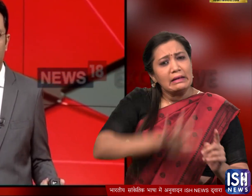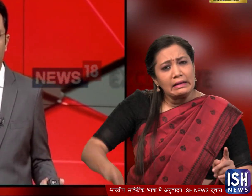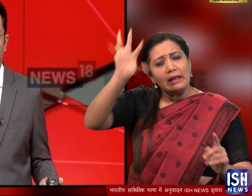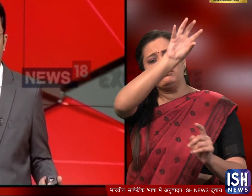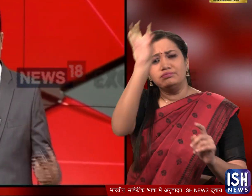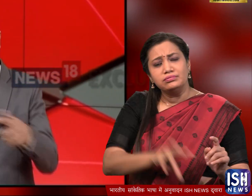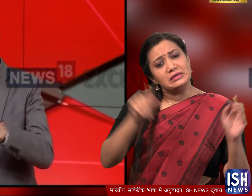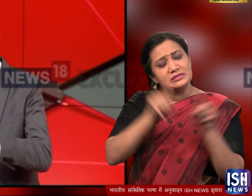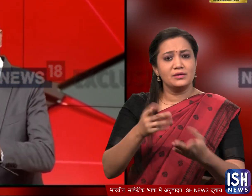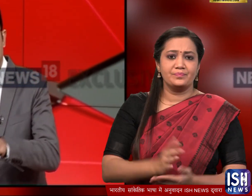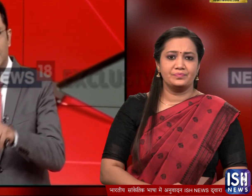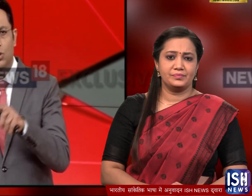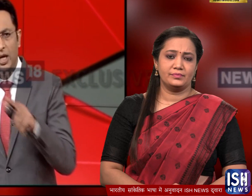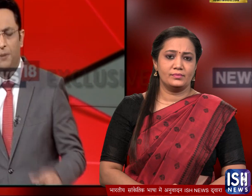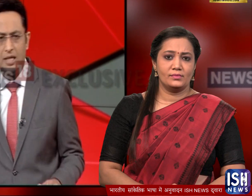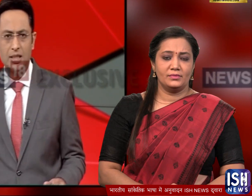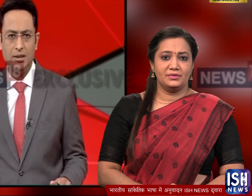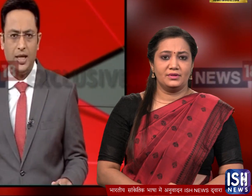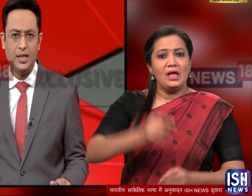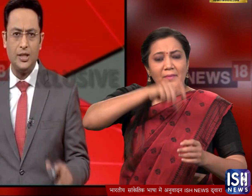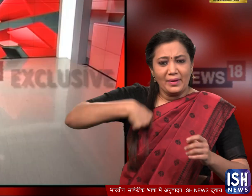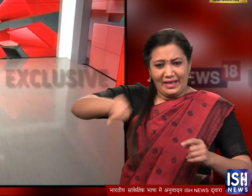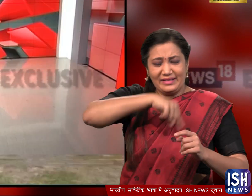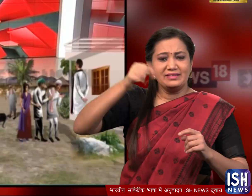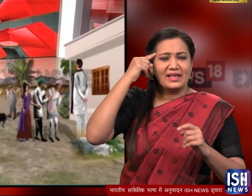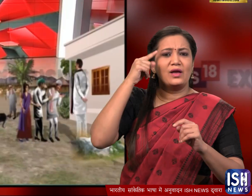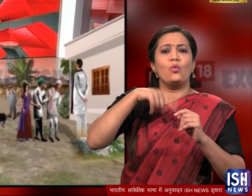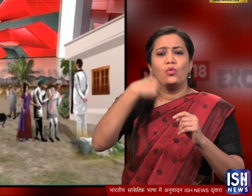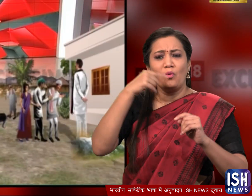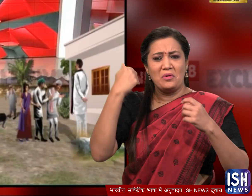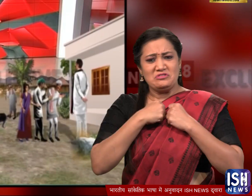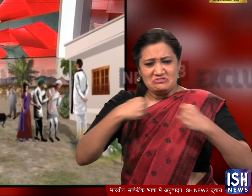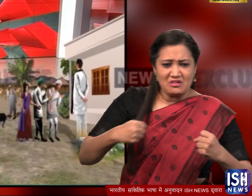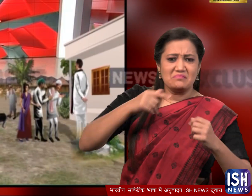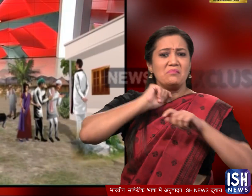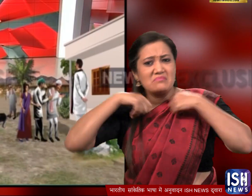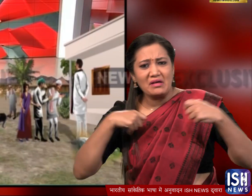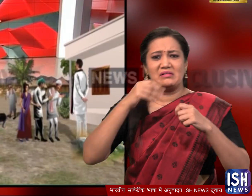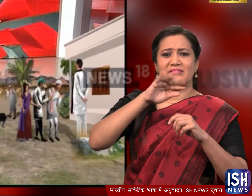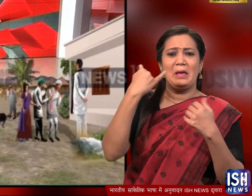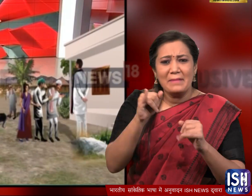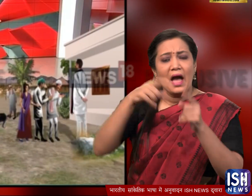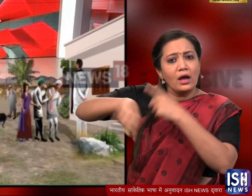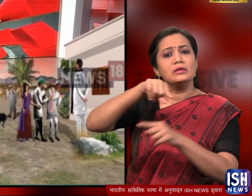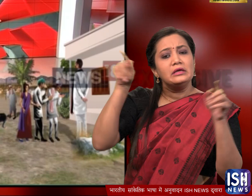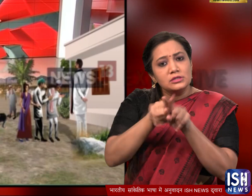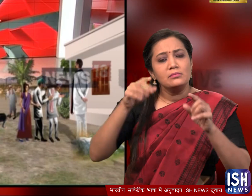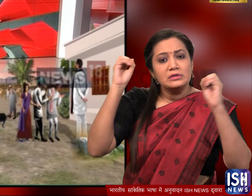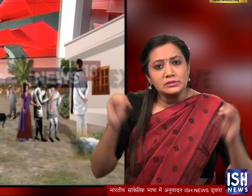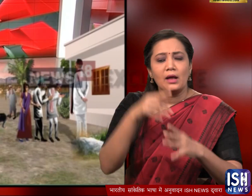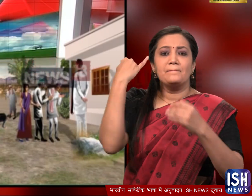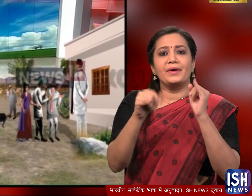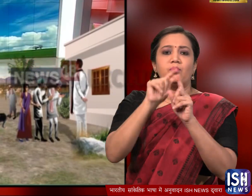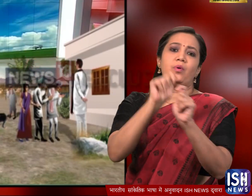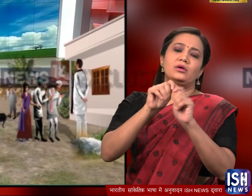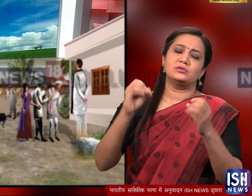हैं। हम सब इस बात से मुंह नहीं फेर सकते कि देश में जितने भी बाहुबली पैदा हुए उन सब की शुरुआत अपराध